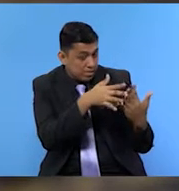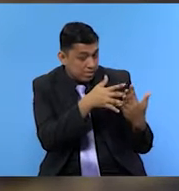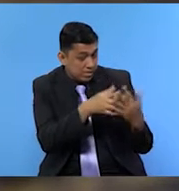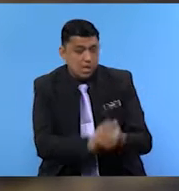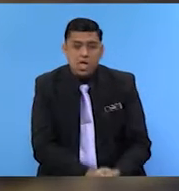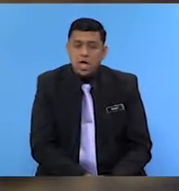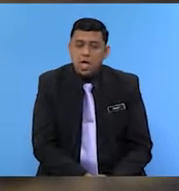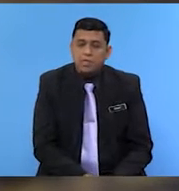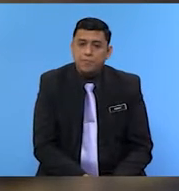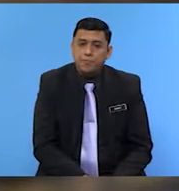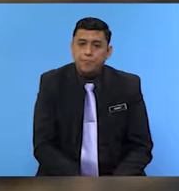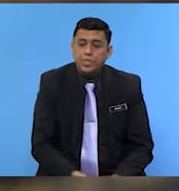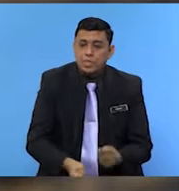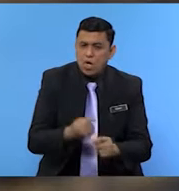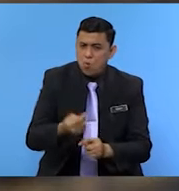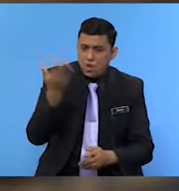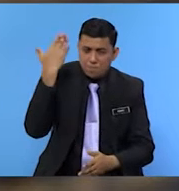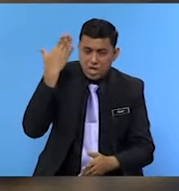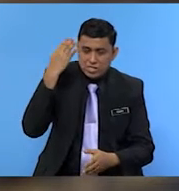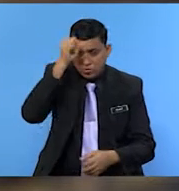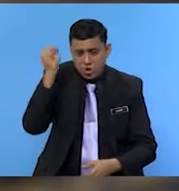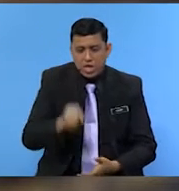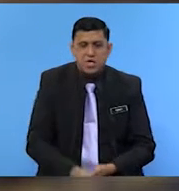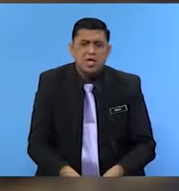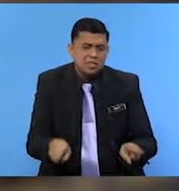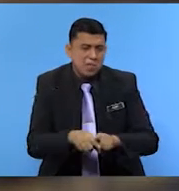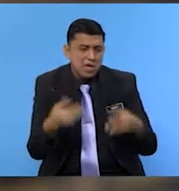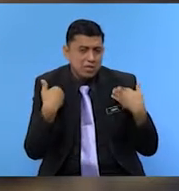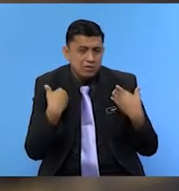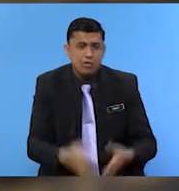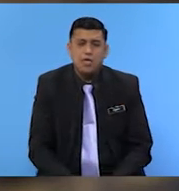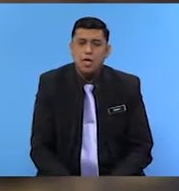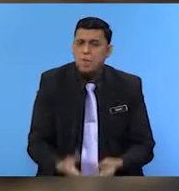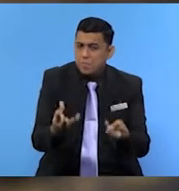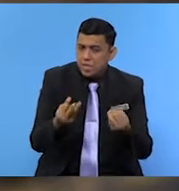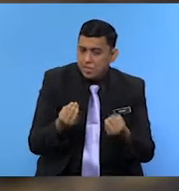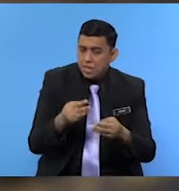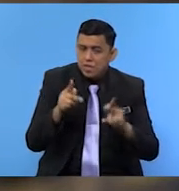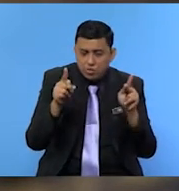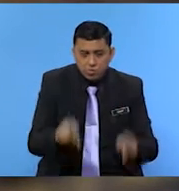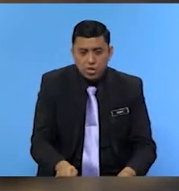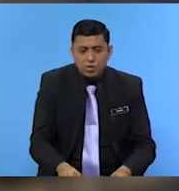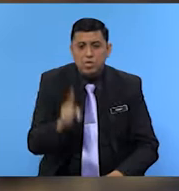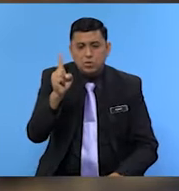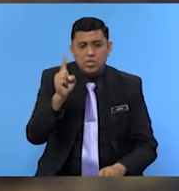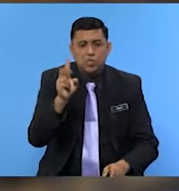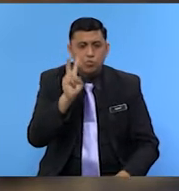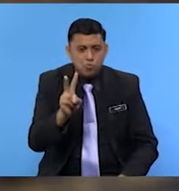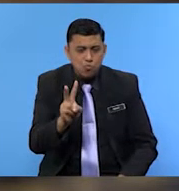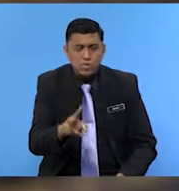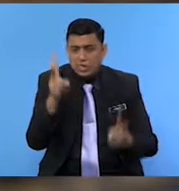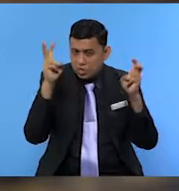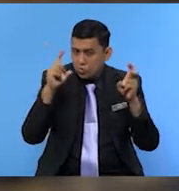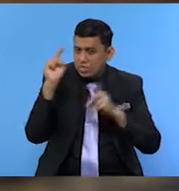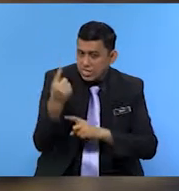tahun-tahun lepas, kamu akan menjumpai trend soalan secara umumnya adalah sama ada meminta pelajar untuk membincangkan satu atau dua